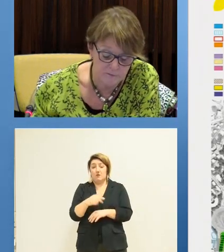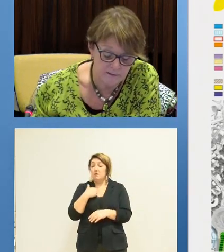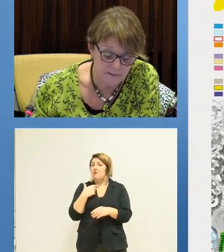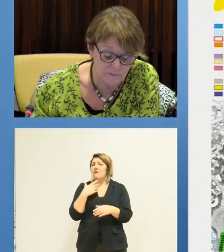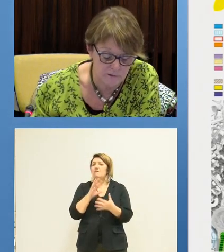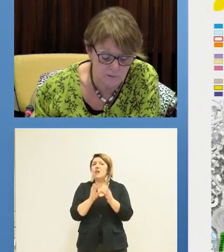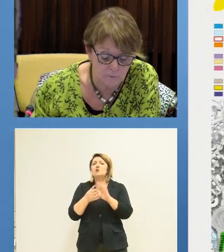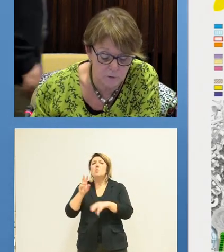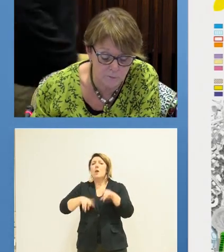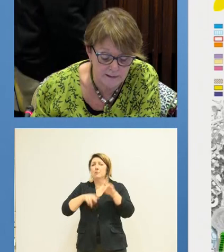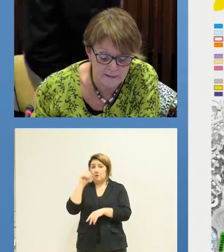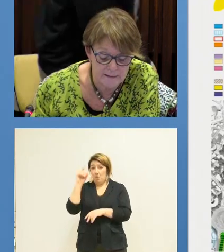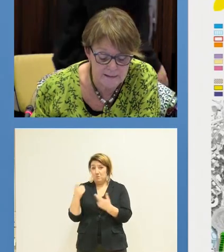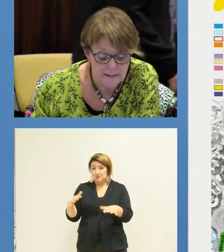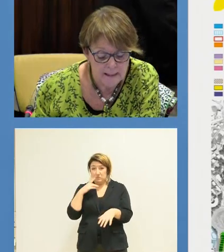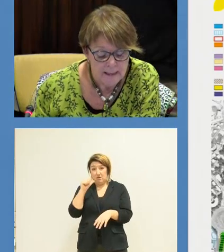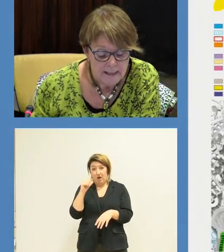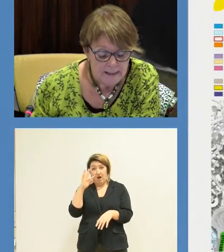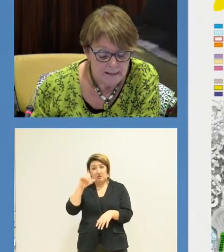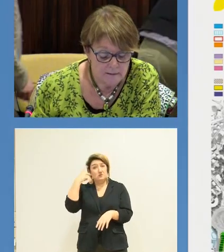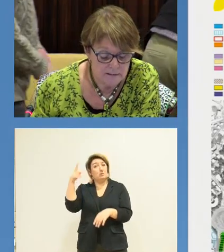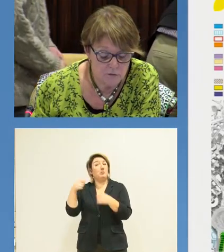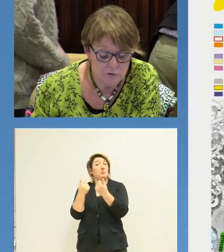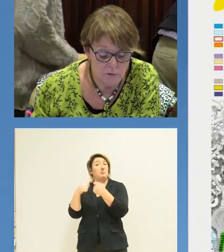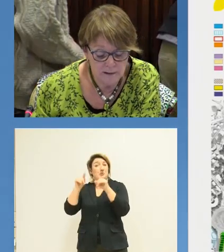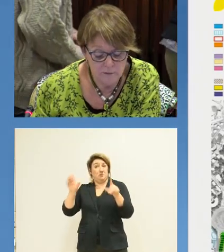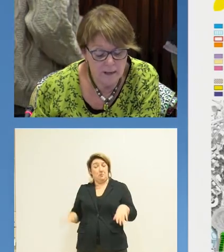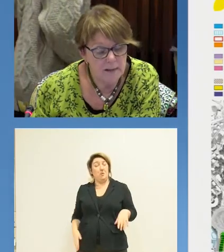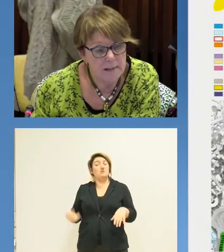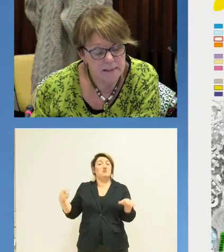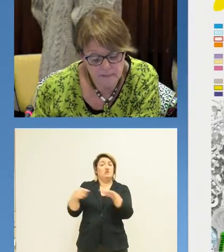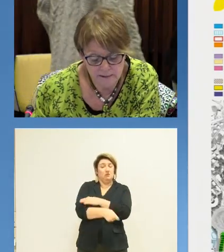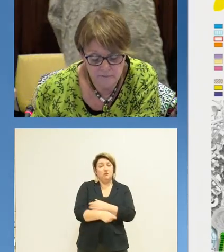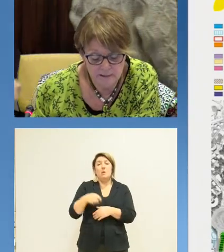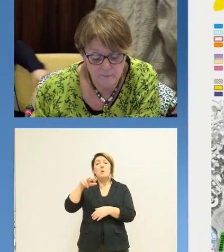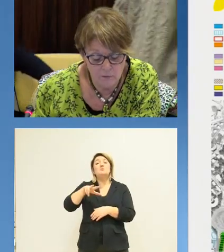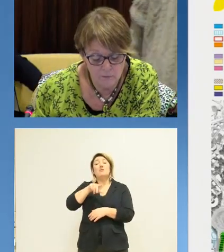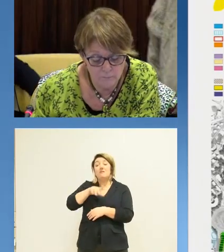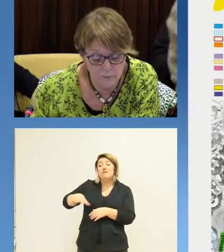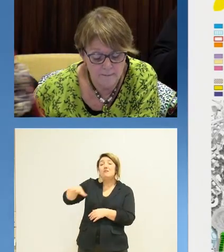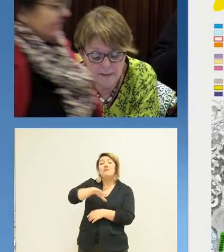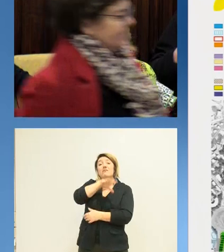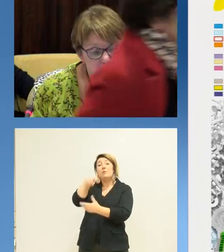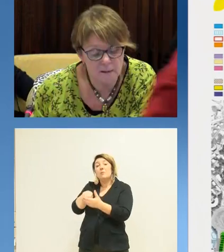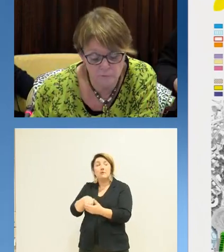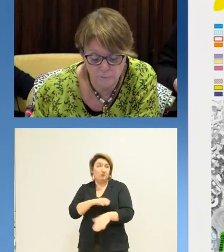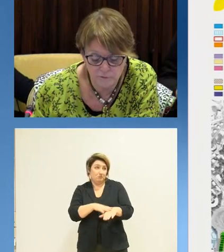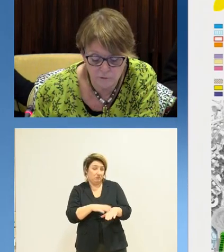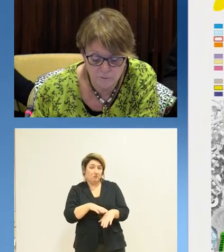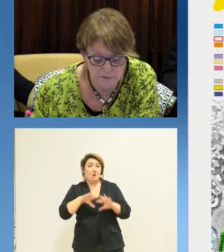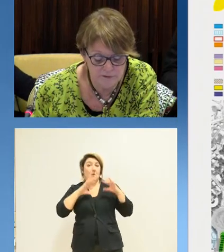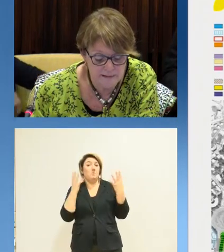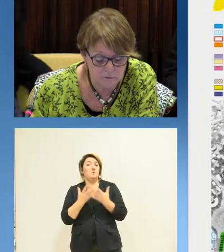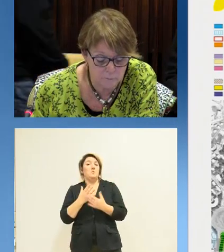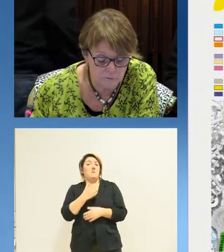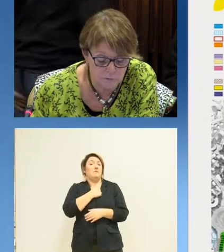puisque ça a été fait sur les fonds propres d'actis et dans ces logements il y aura il y à bien damman pour rappel 50%